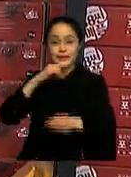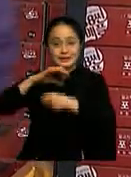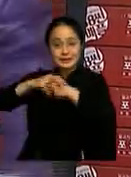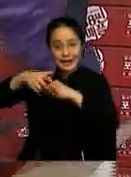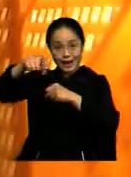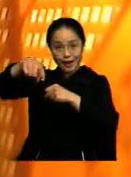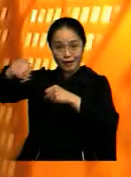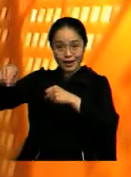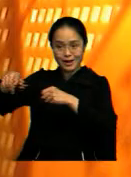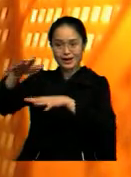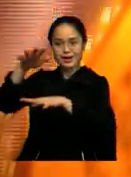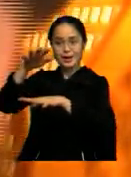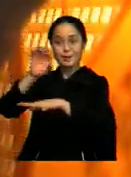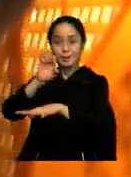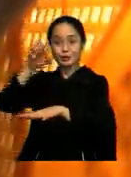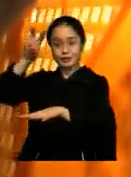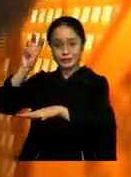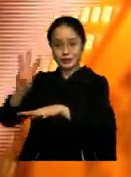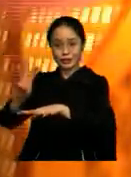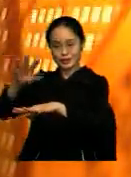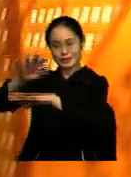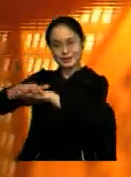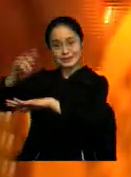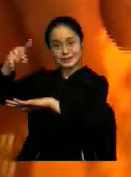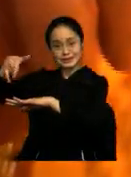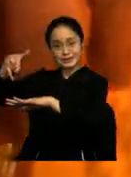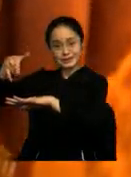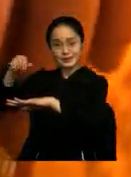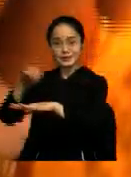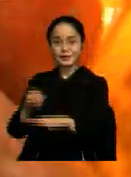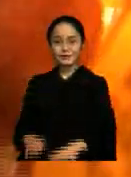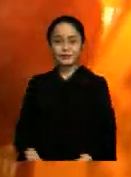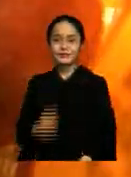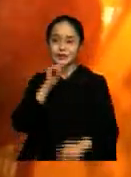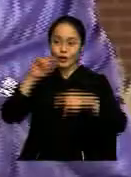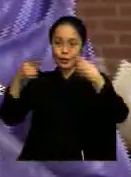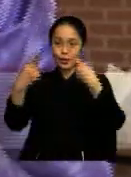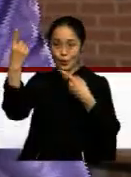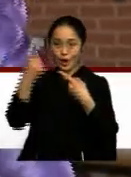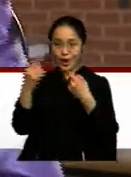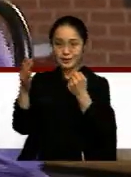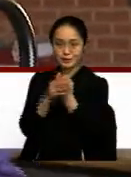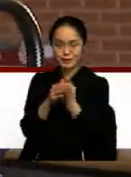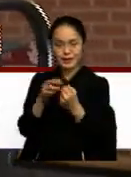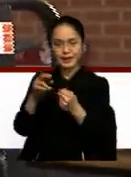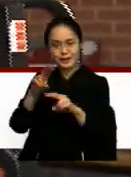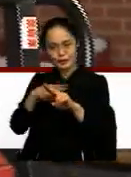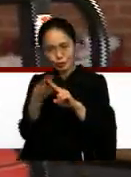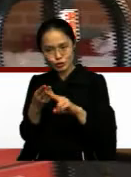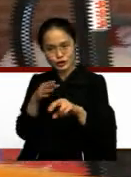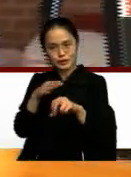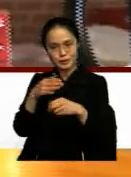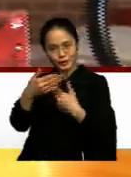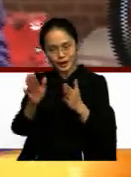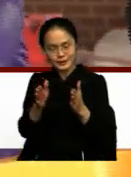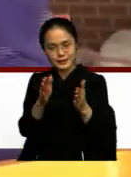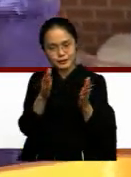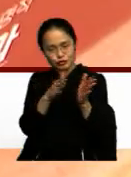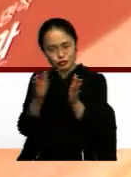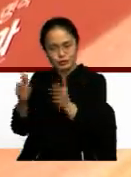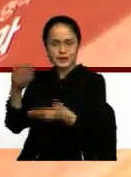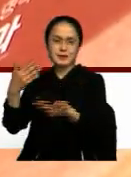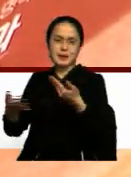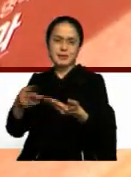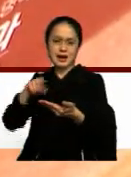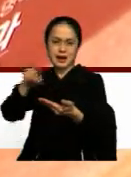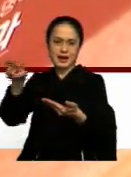실력을 겨뤄온 포천 사과도 일찌감치 대목 잡기에 나섰습니다. 보름 전부터 주문량이 폭주하면서